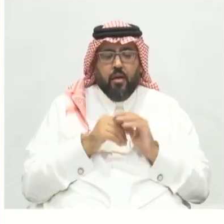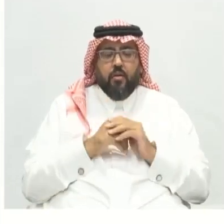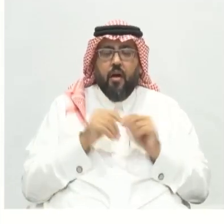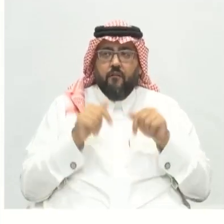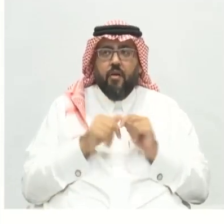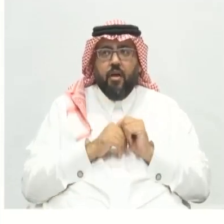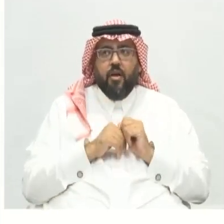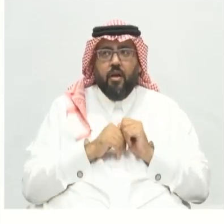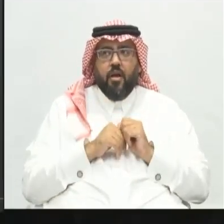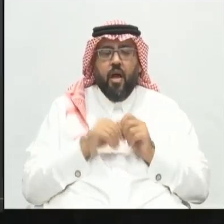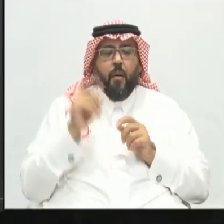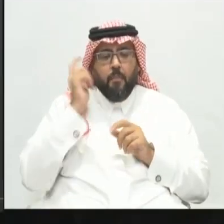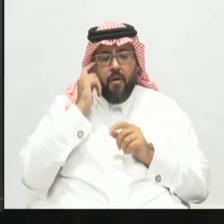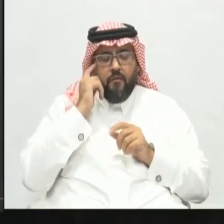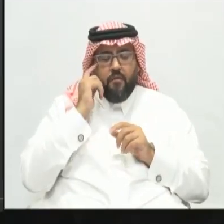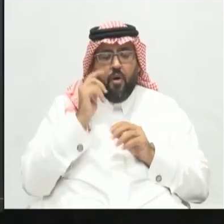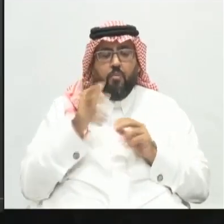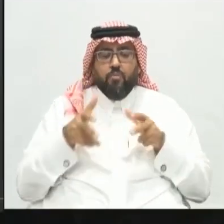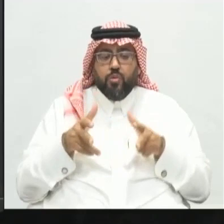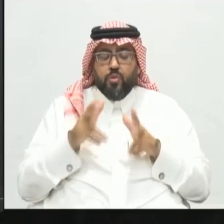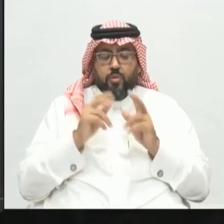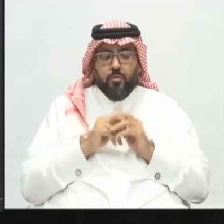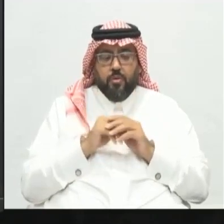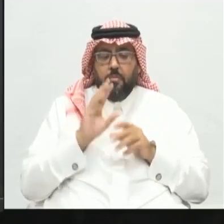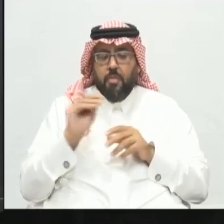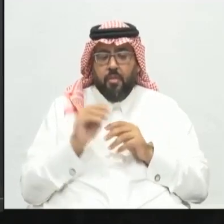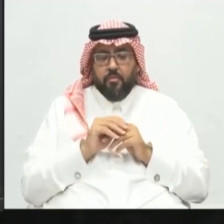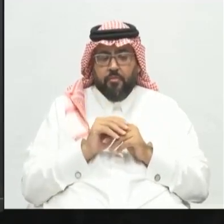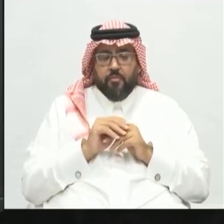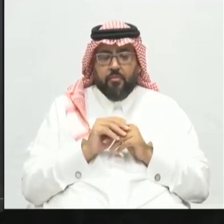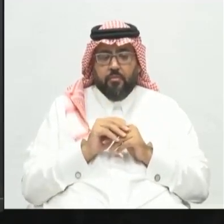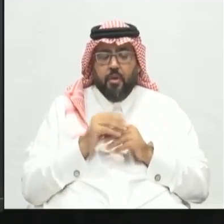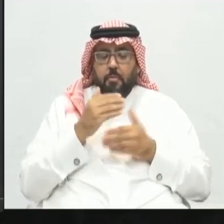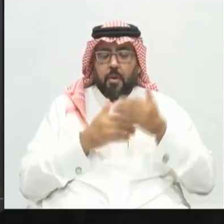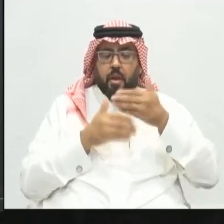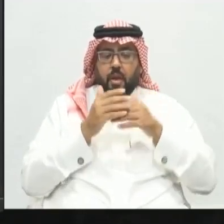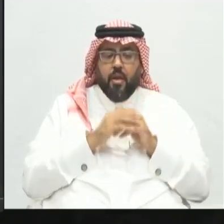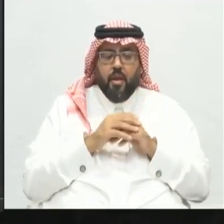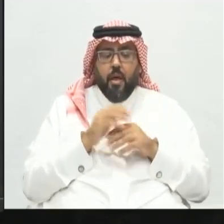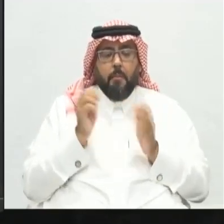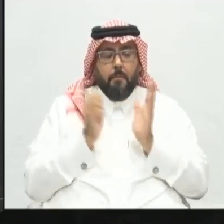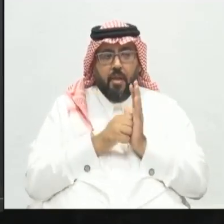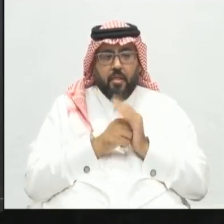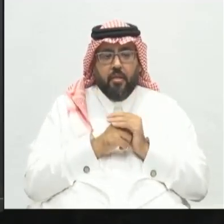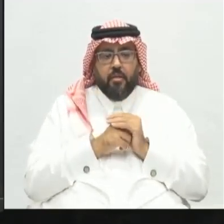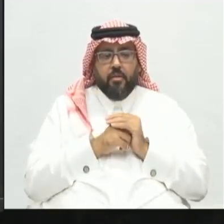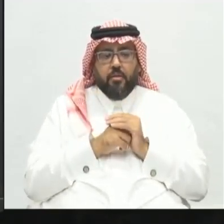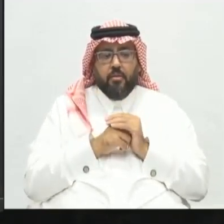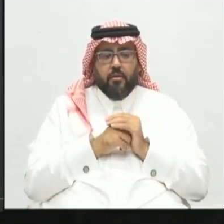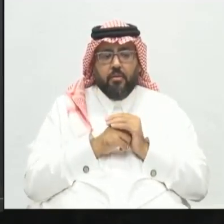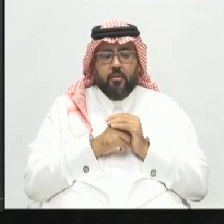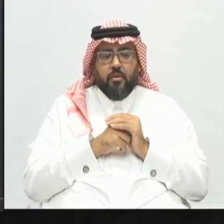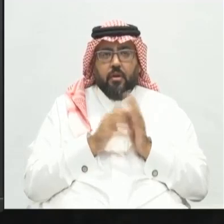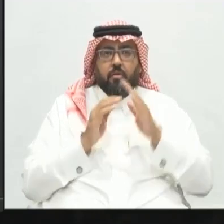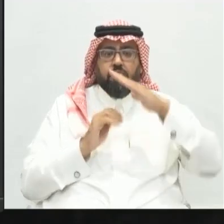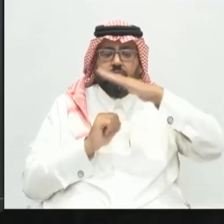يوجد هناك معلم في كل مشروع مثلا في بناء المنزل بناء